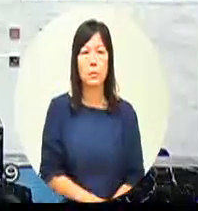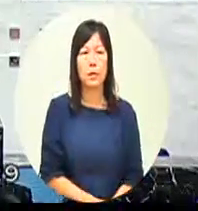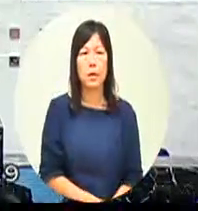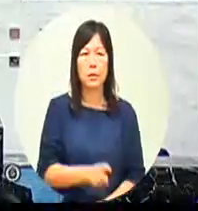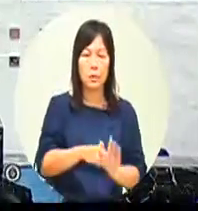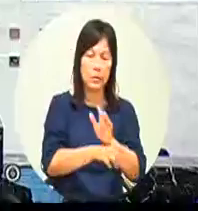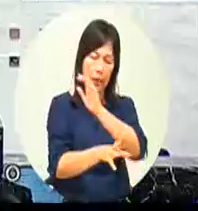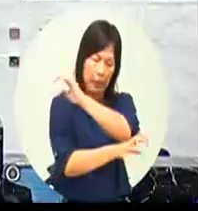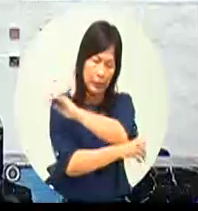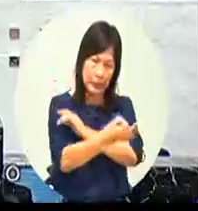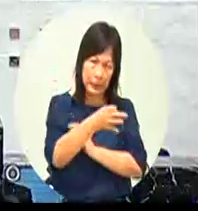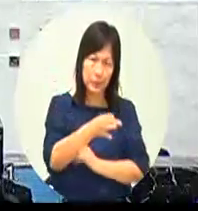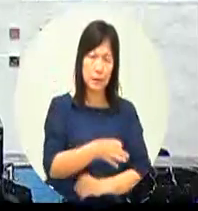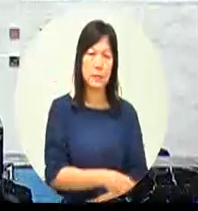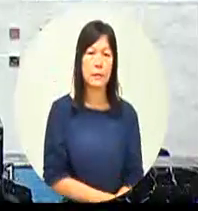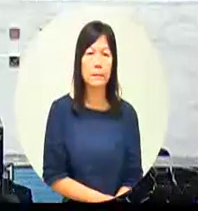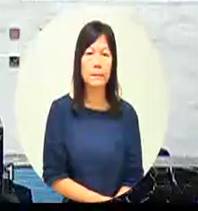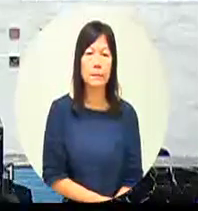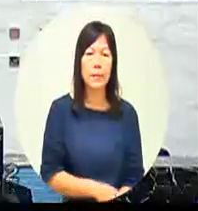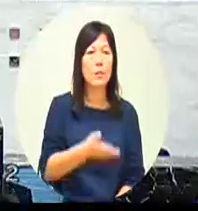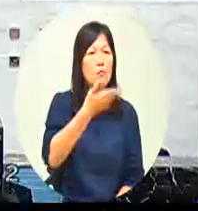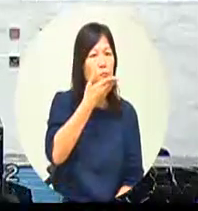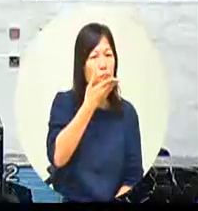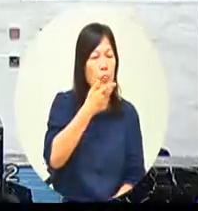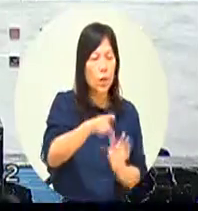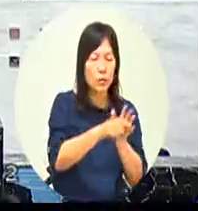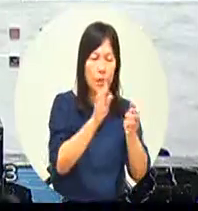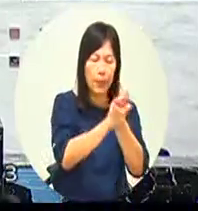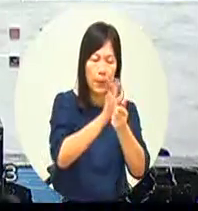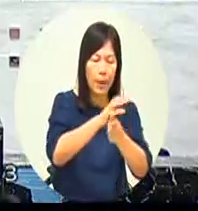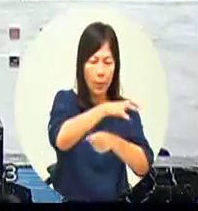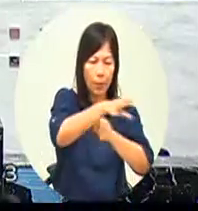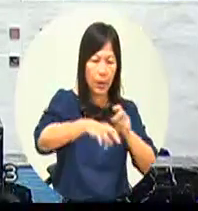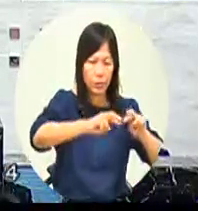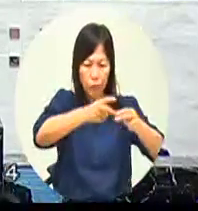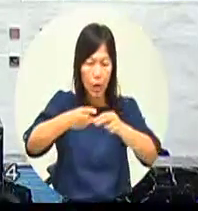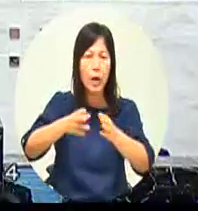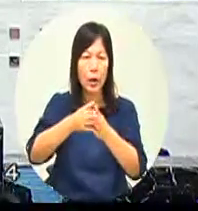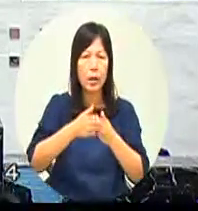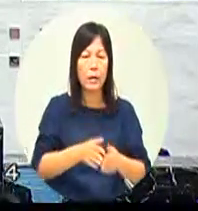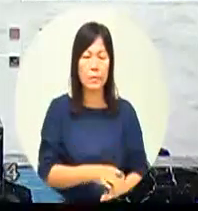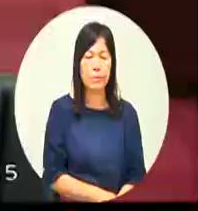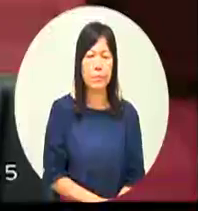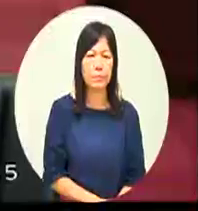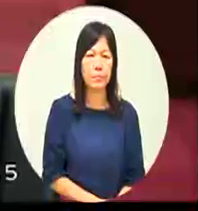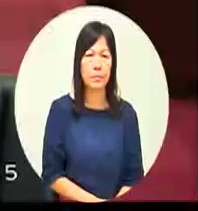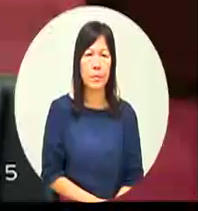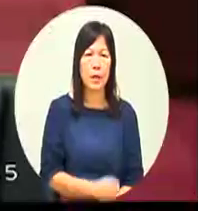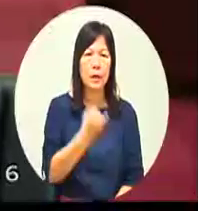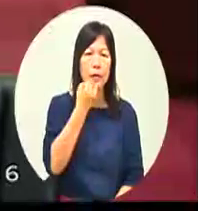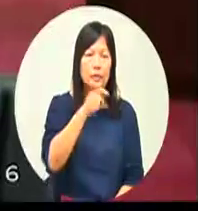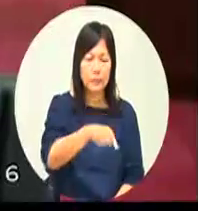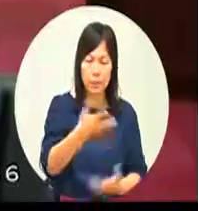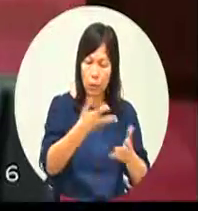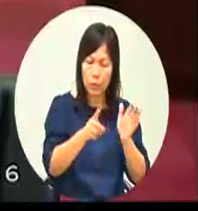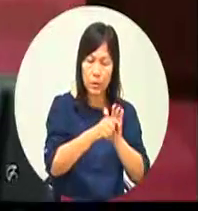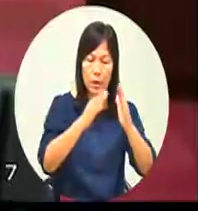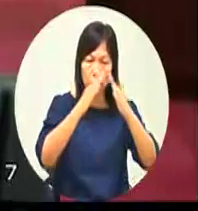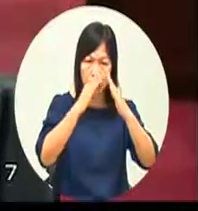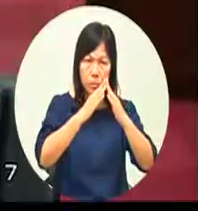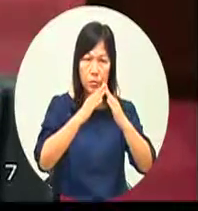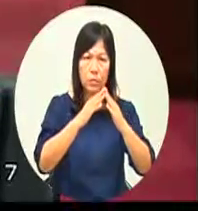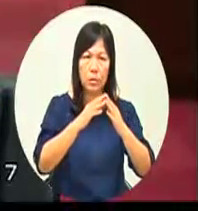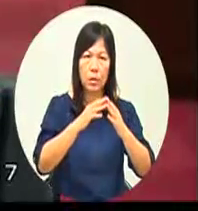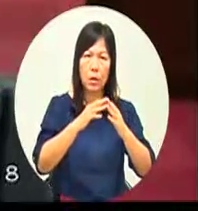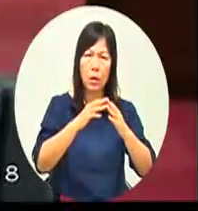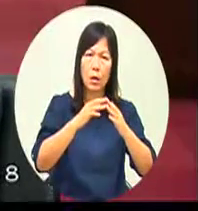对不对哈？伊利息来维护遐环境嘛，遐厝嘛，是这样。但是咧，即摆一个问题咧，遐厝面拢是差不多